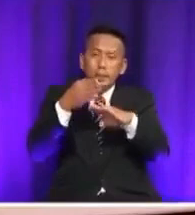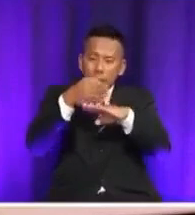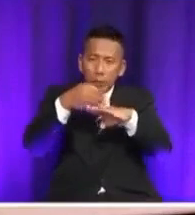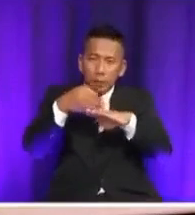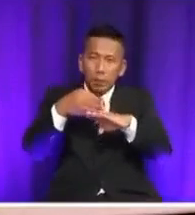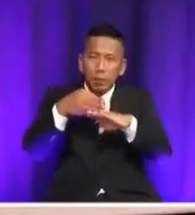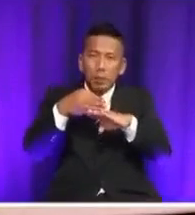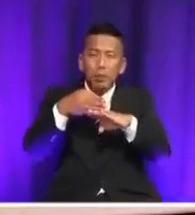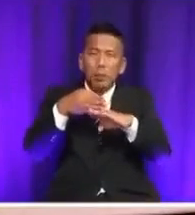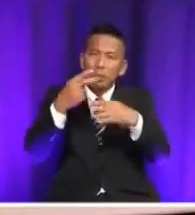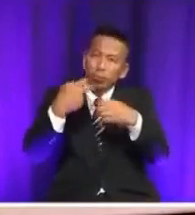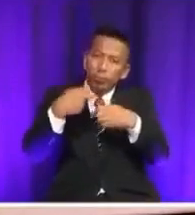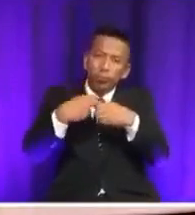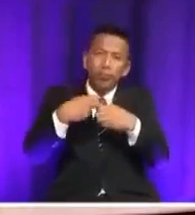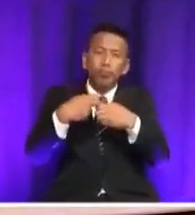membutuhkan